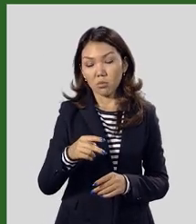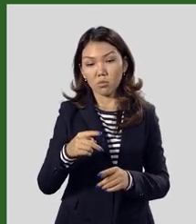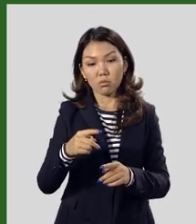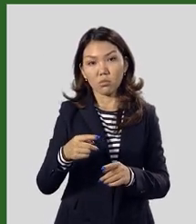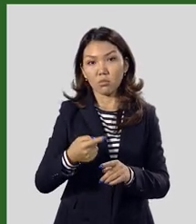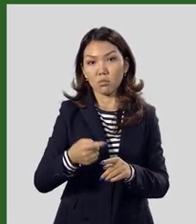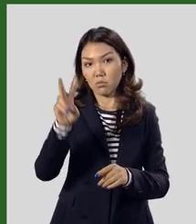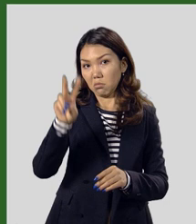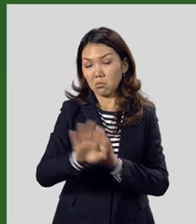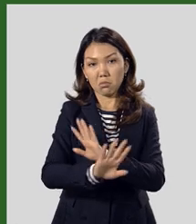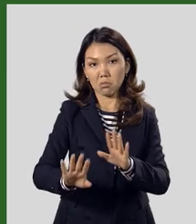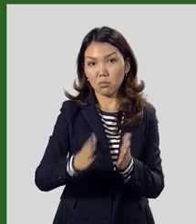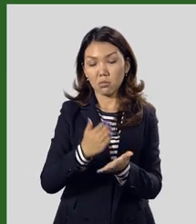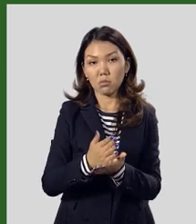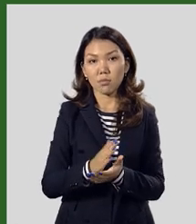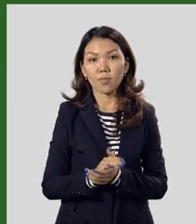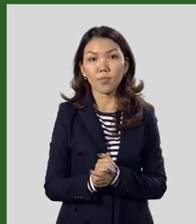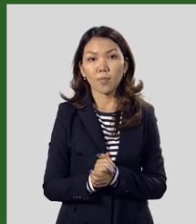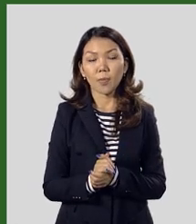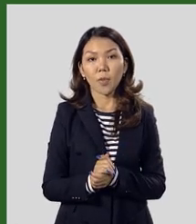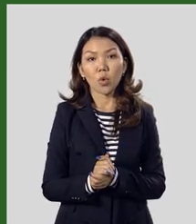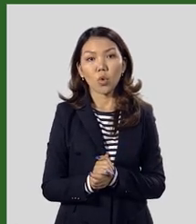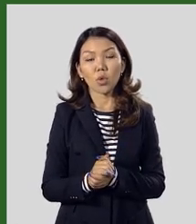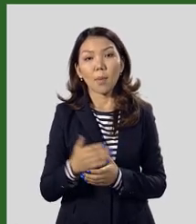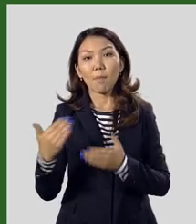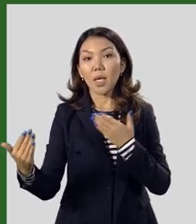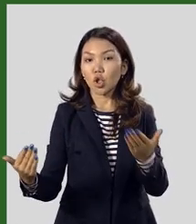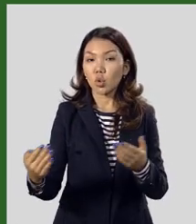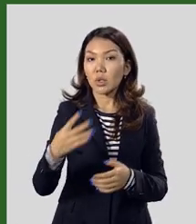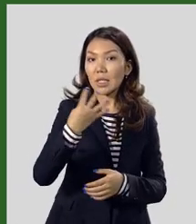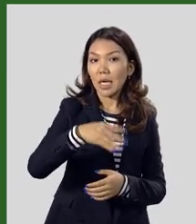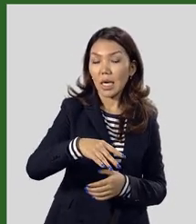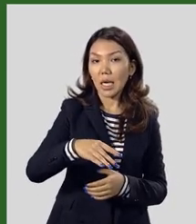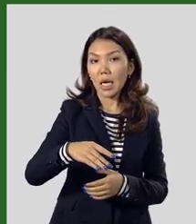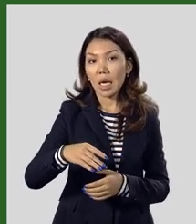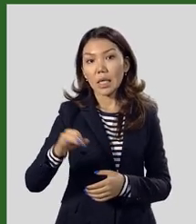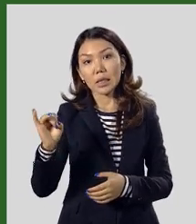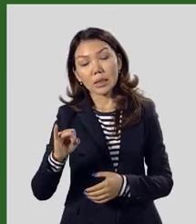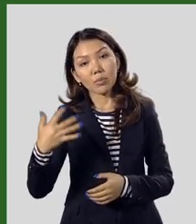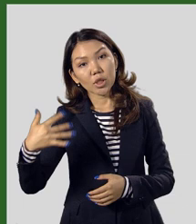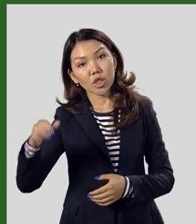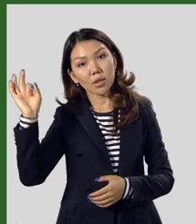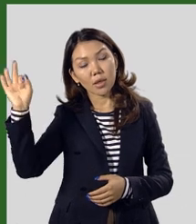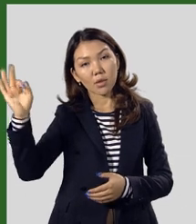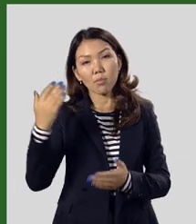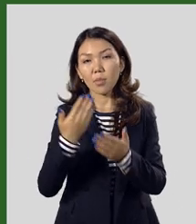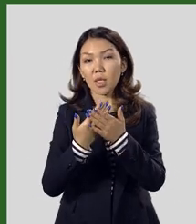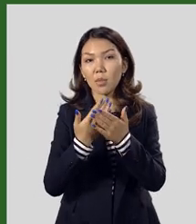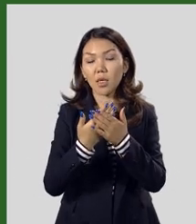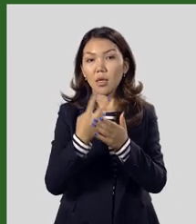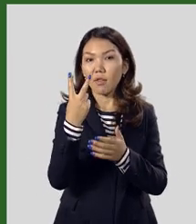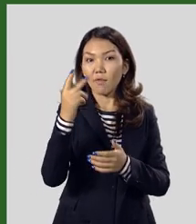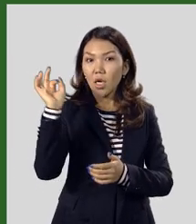Он расположен между 40 и 50 градусами. Приблизительно на 2 градуса